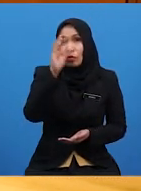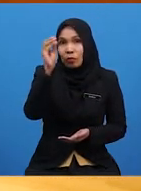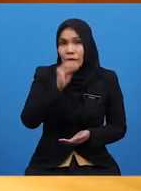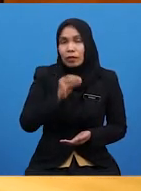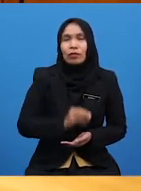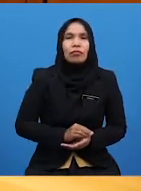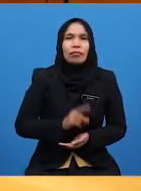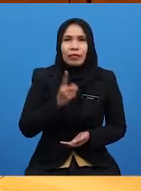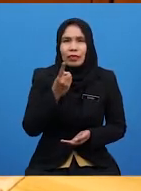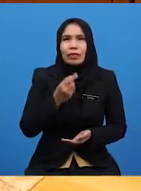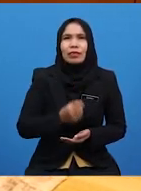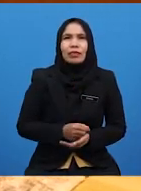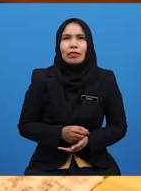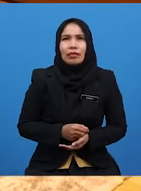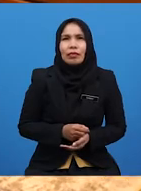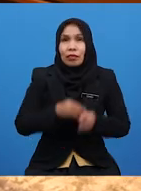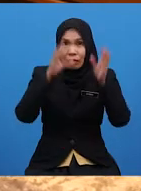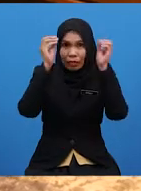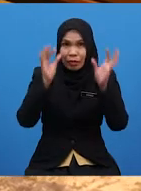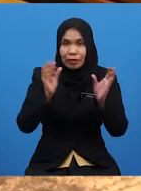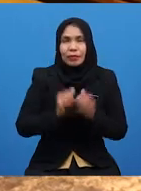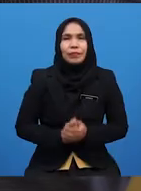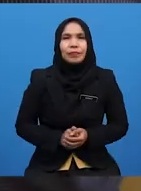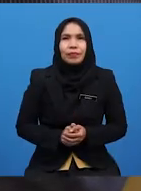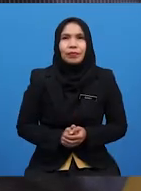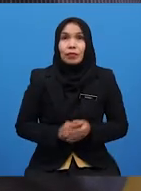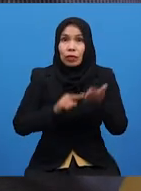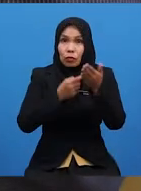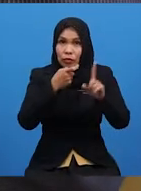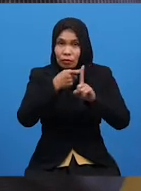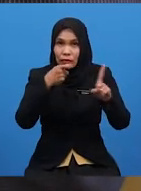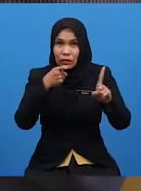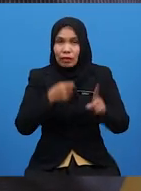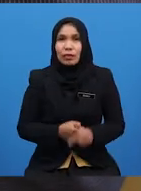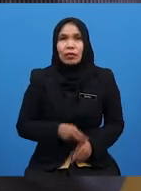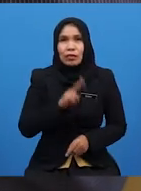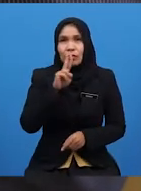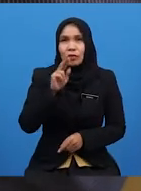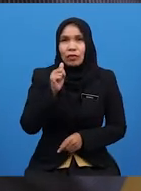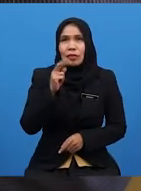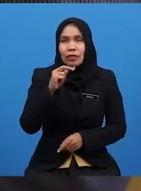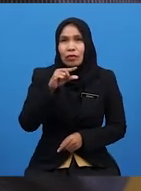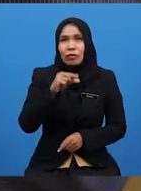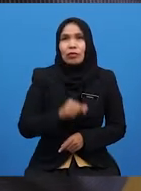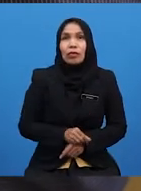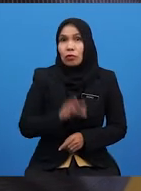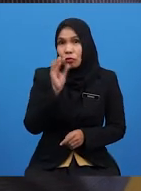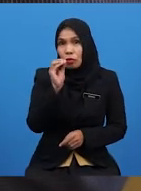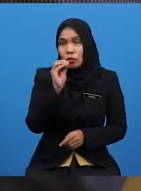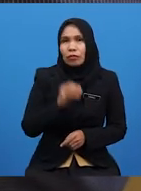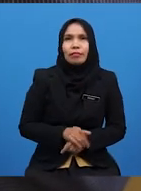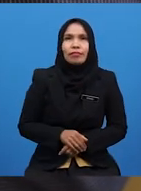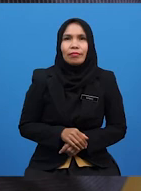contoh dari ruang-ruang kosong rumah kami